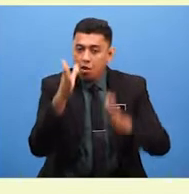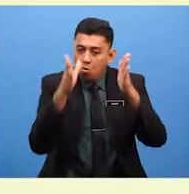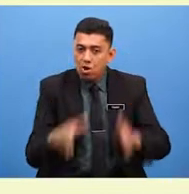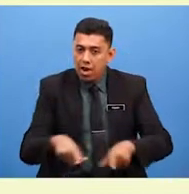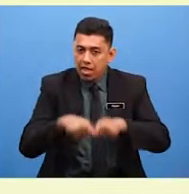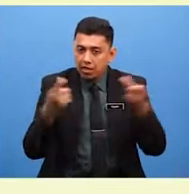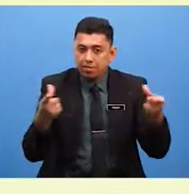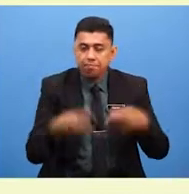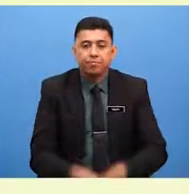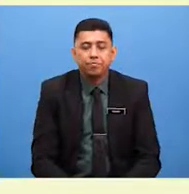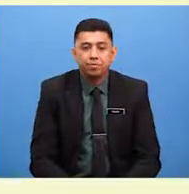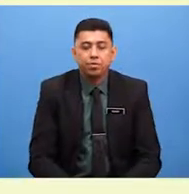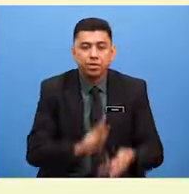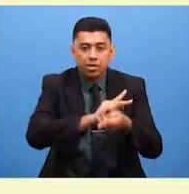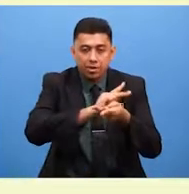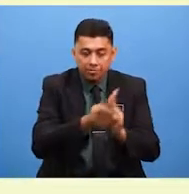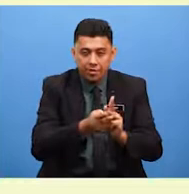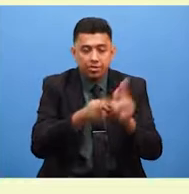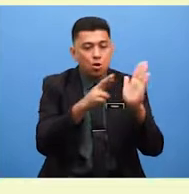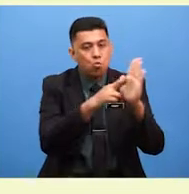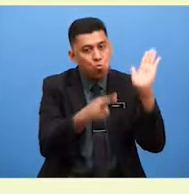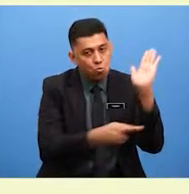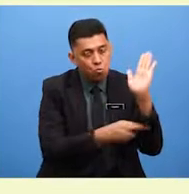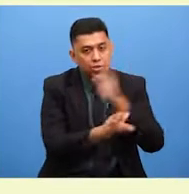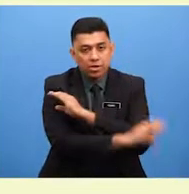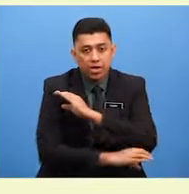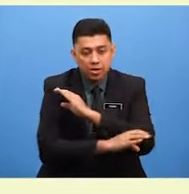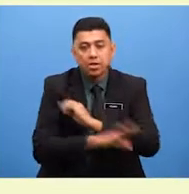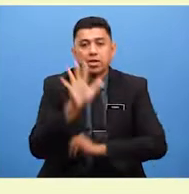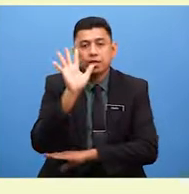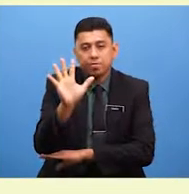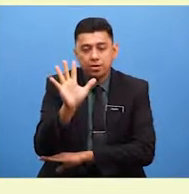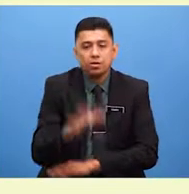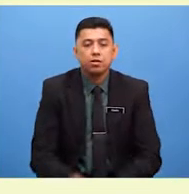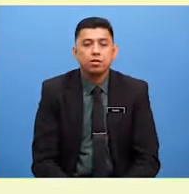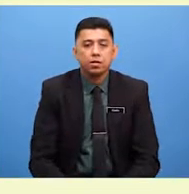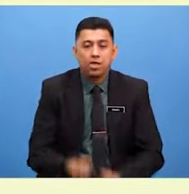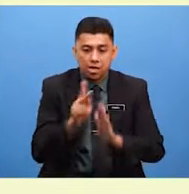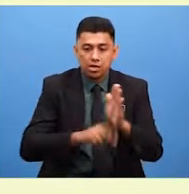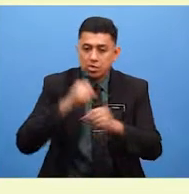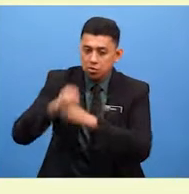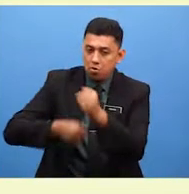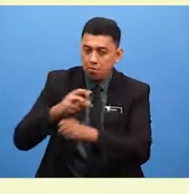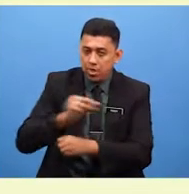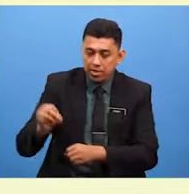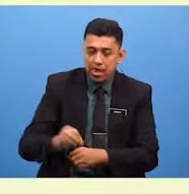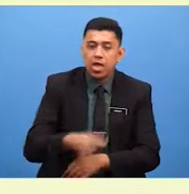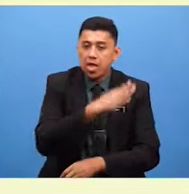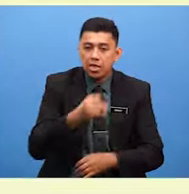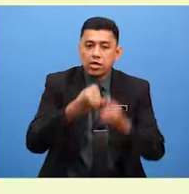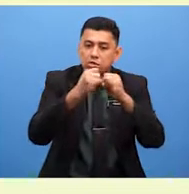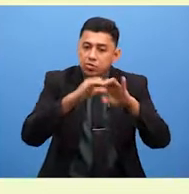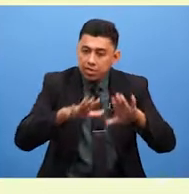lain. Prinsip rukun negara kelima adalah kesopanan dan